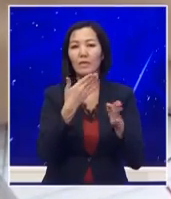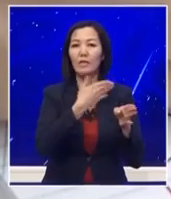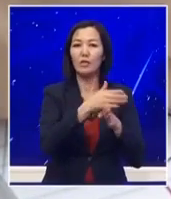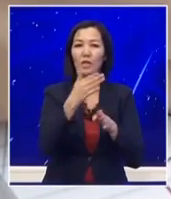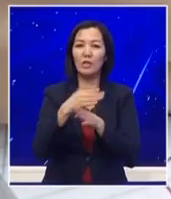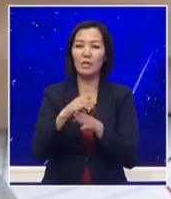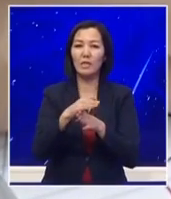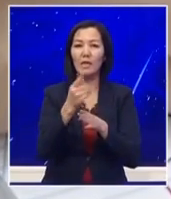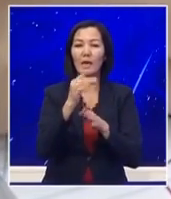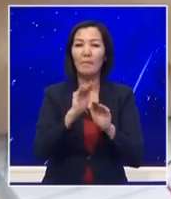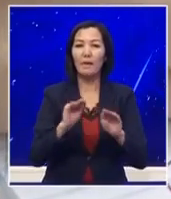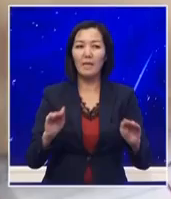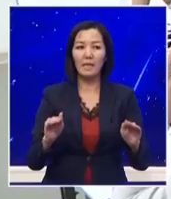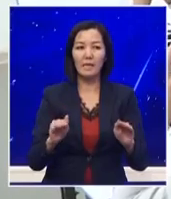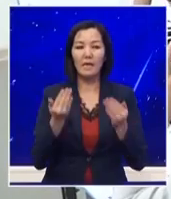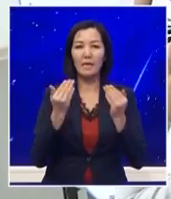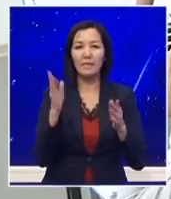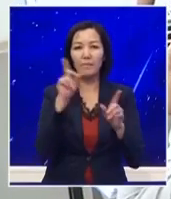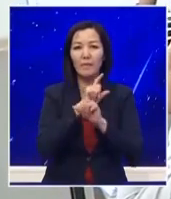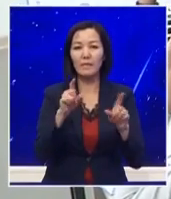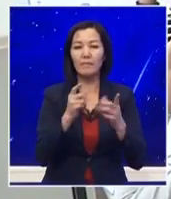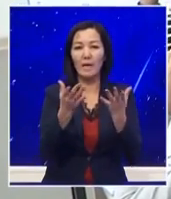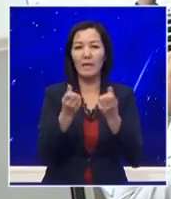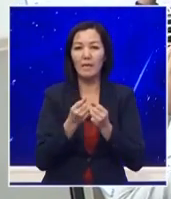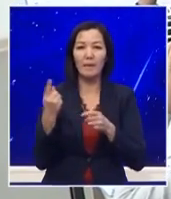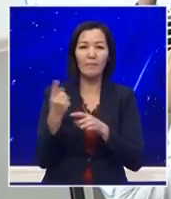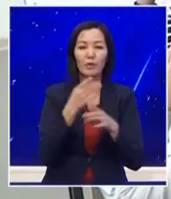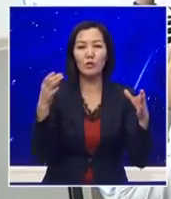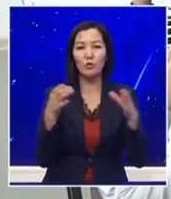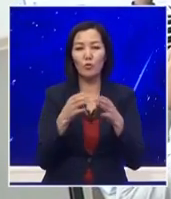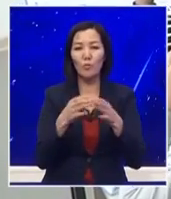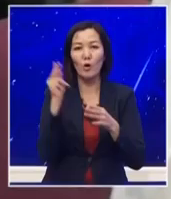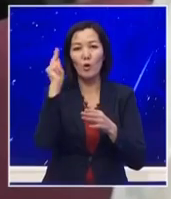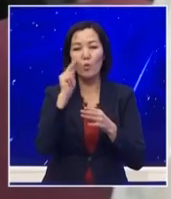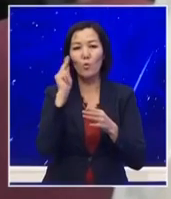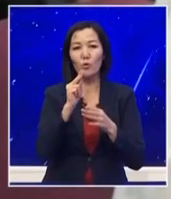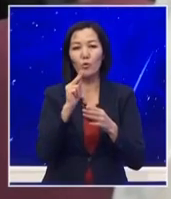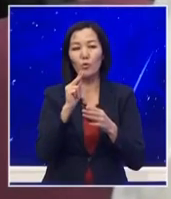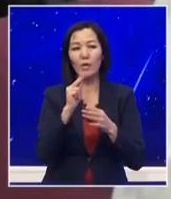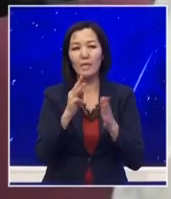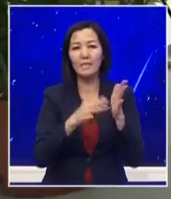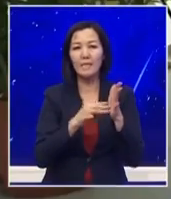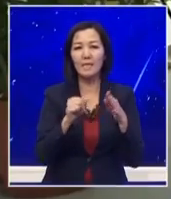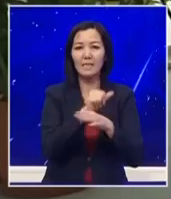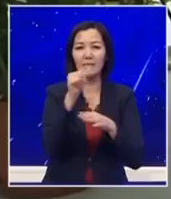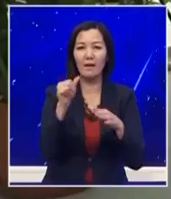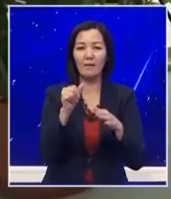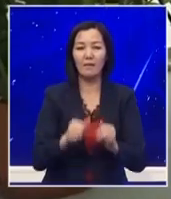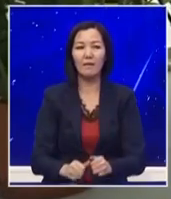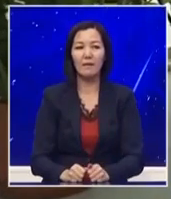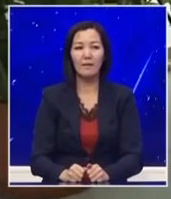партаға жайғасқан мына кішкене бүлдіршіндер мектепке қабылданған алғашқы топ. Оларды оқыту форматы мұнда 8 сағат.